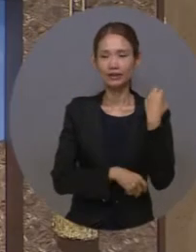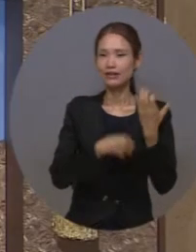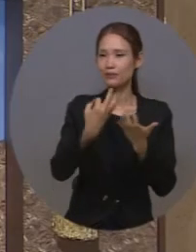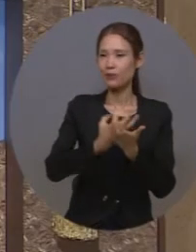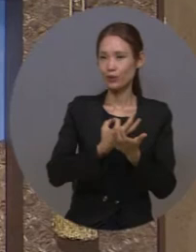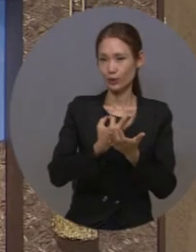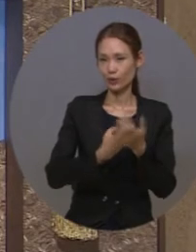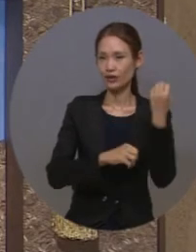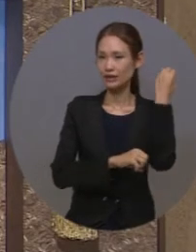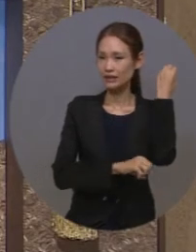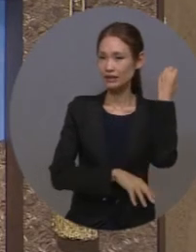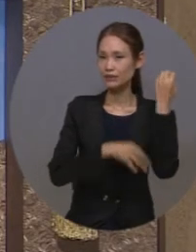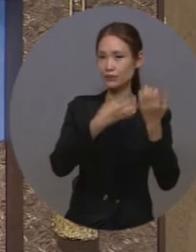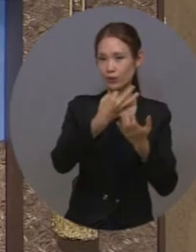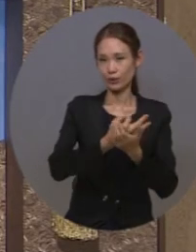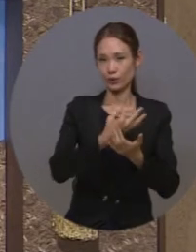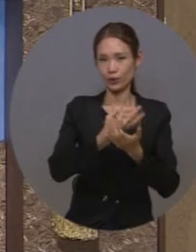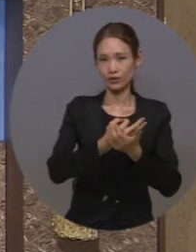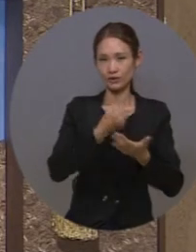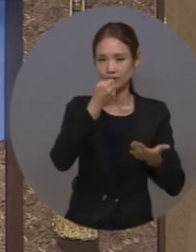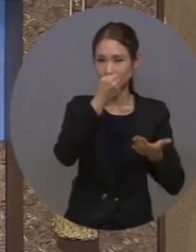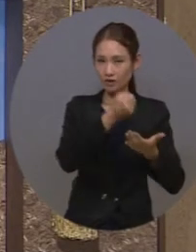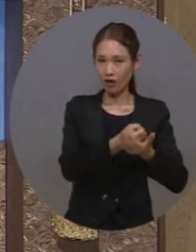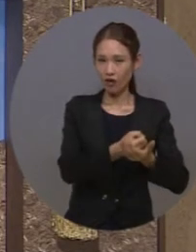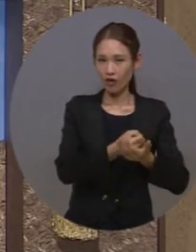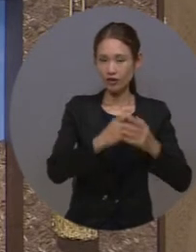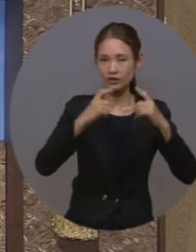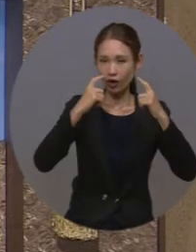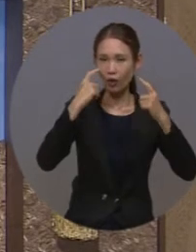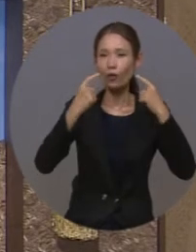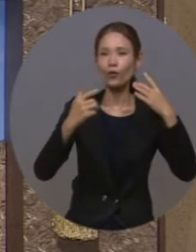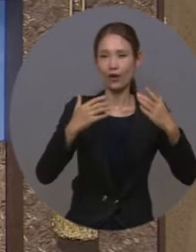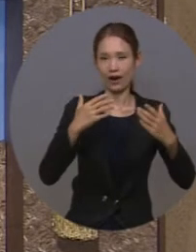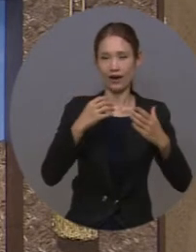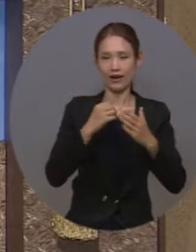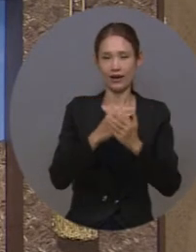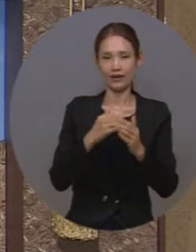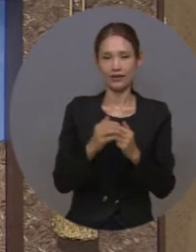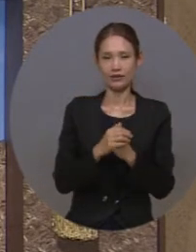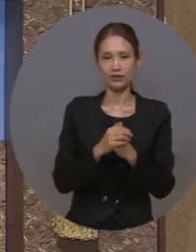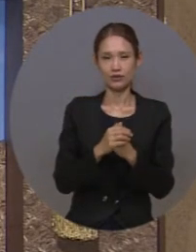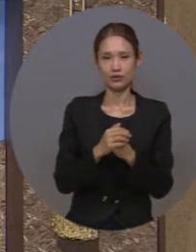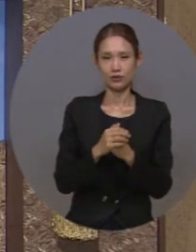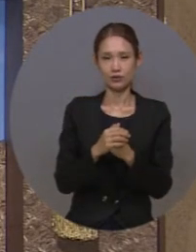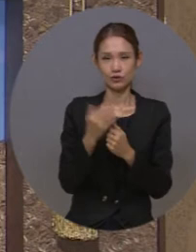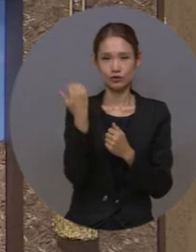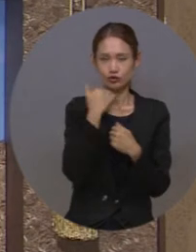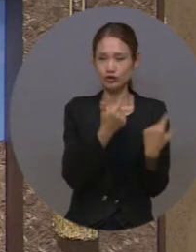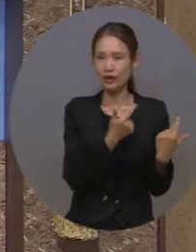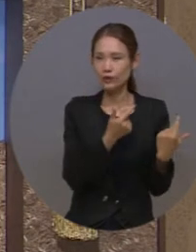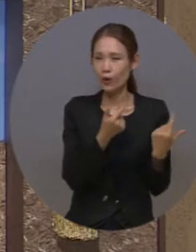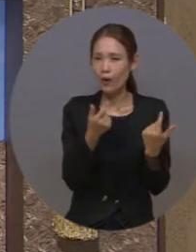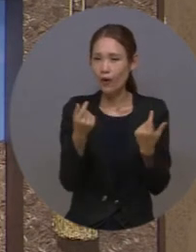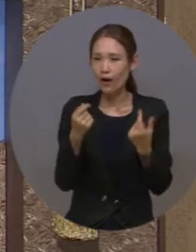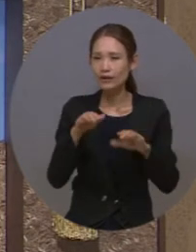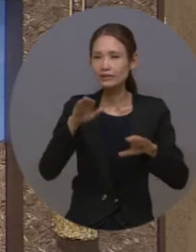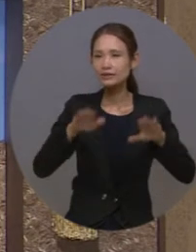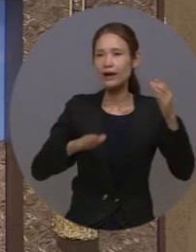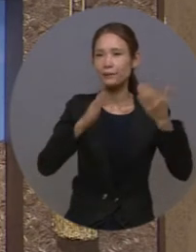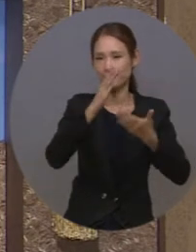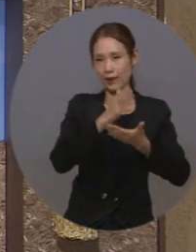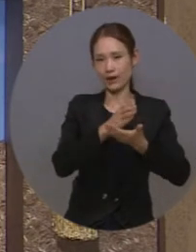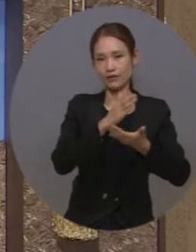예. 기본소득의 정의를 정확하게 규명을 했습니다. 아. 그다음에 누구나 차별 없이